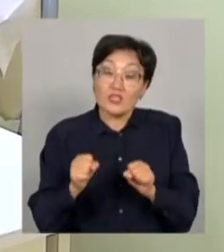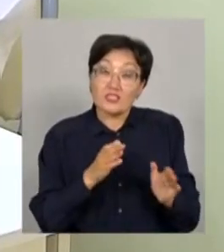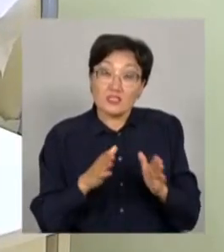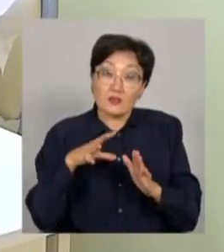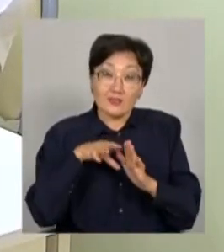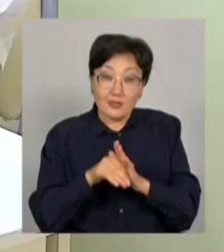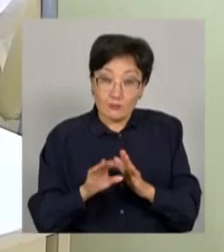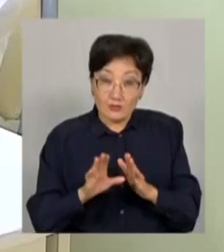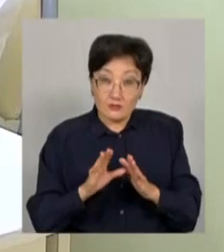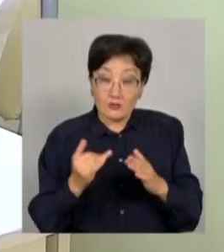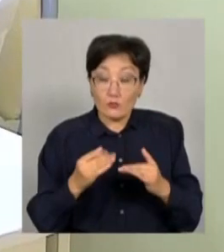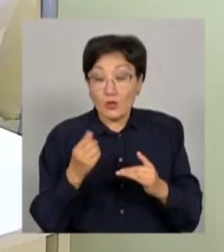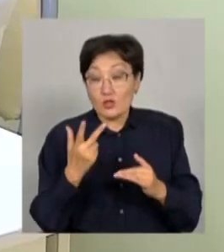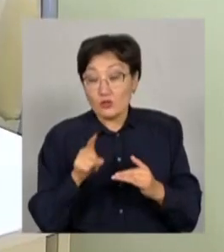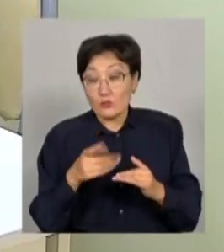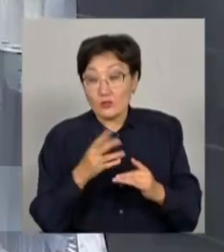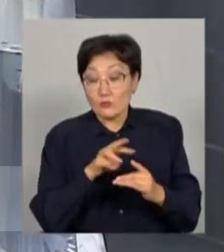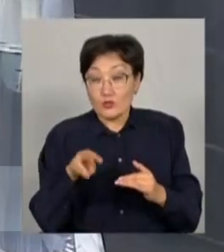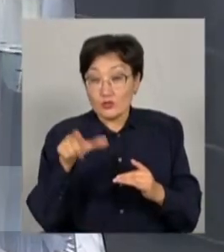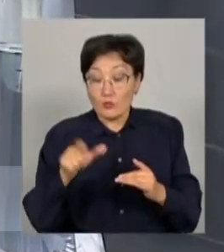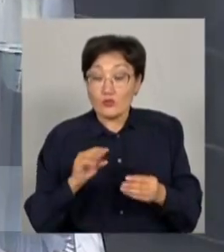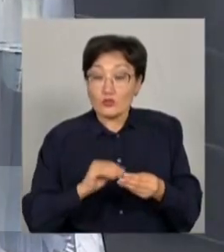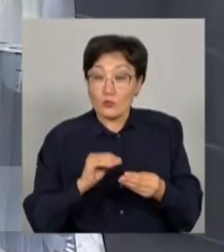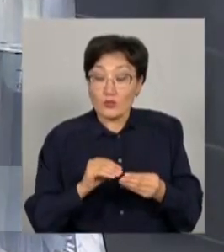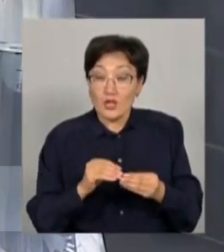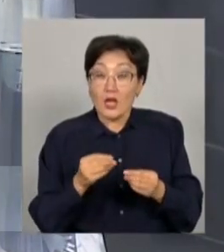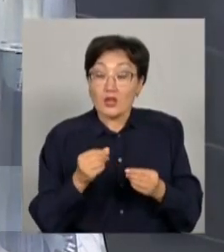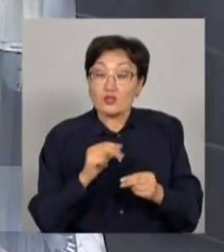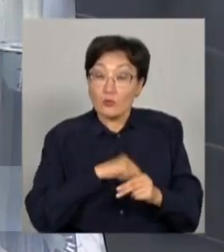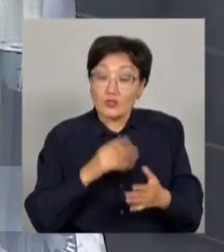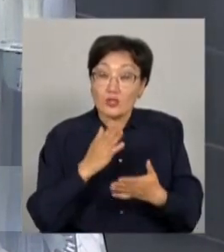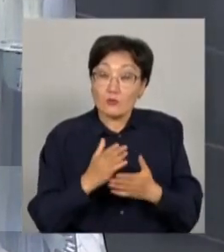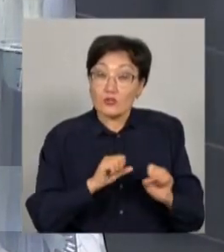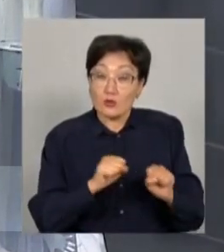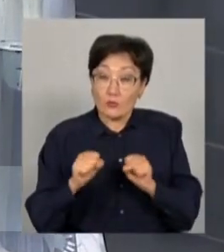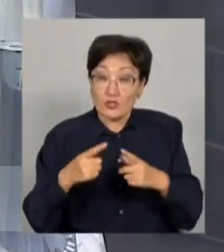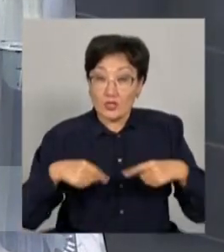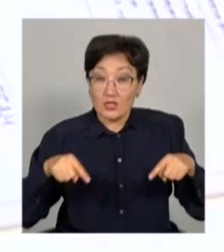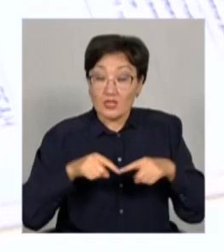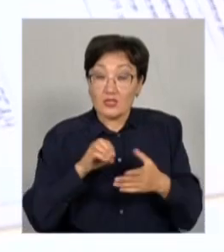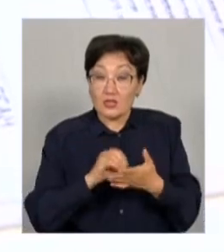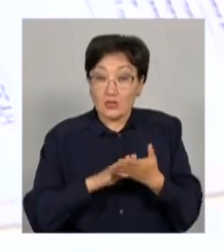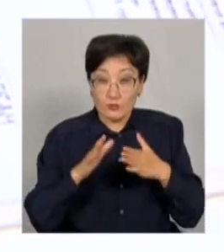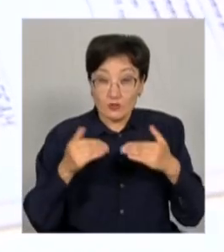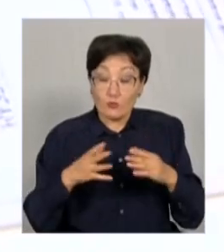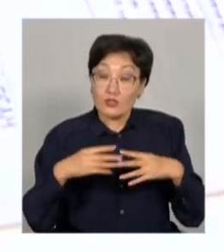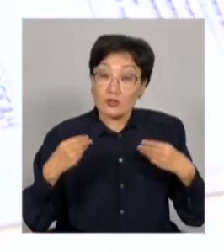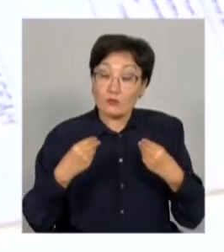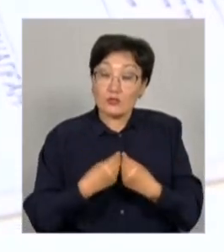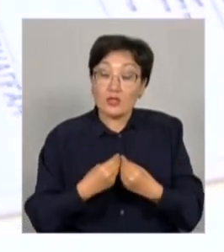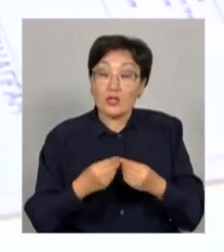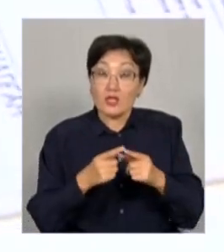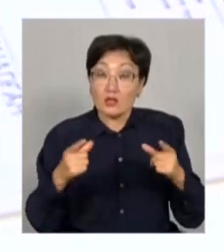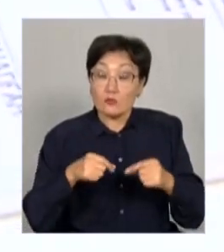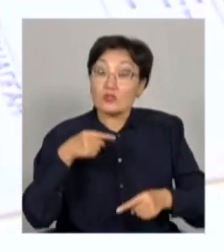жүйесіне енбеген. Тағы 3,5 миллион адамның тұрақты табысы бола тұра сақтандыру қорына тіркелмеген. Отбасының цифрлық